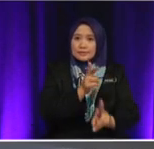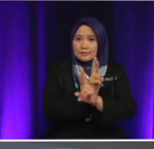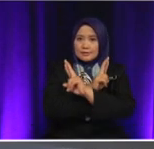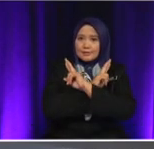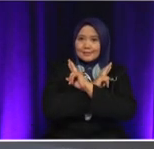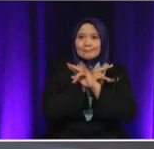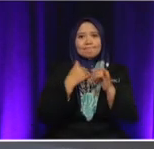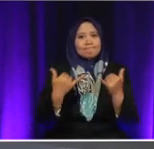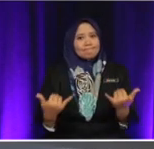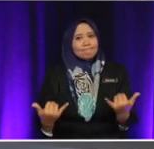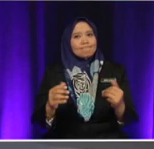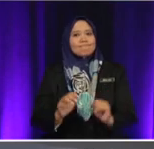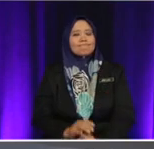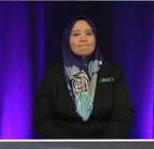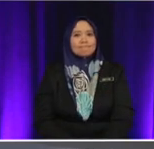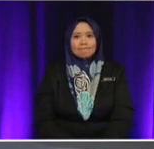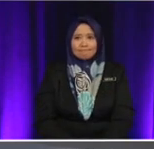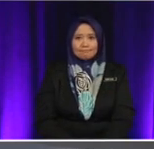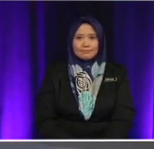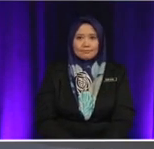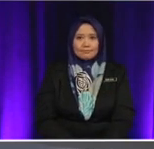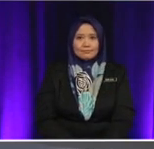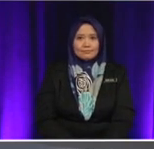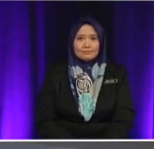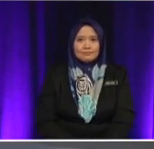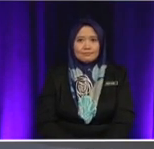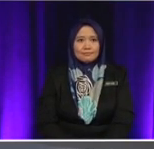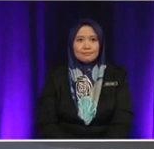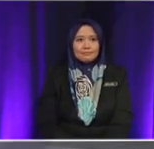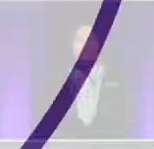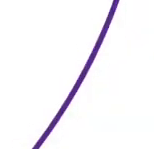Teruskan bersama kami dalam Sukses SPM 2022.